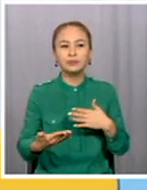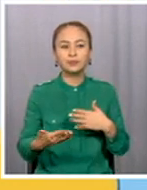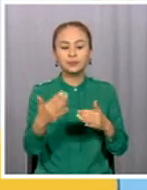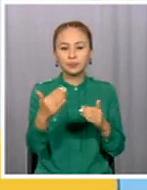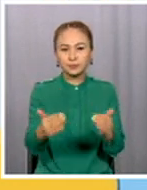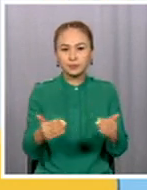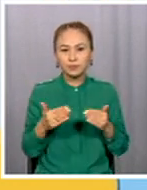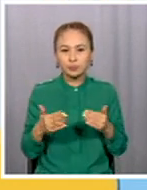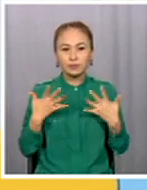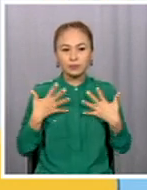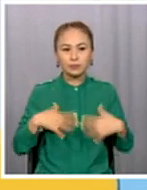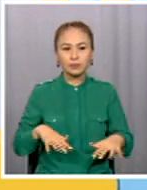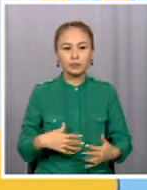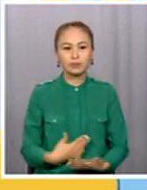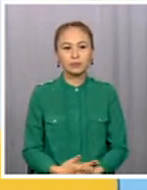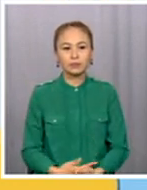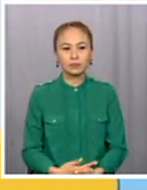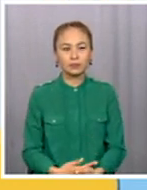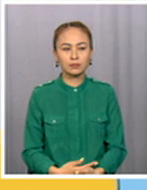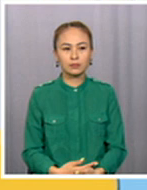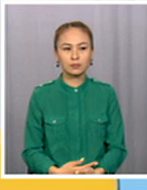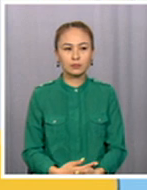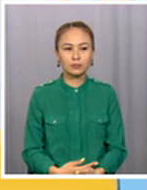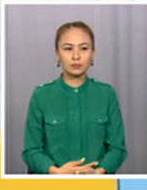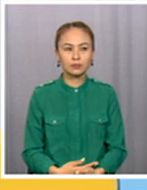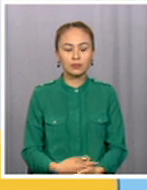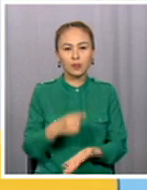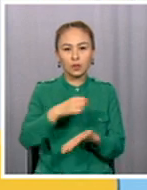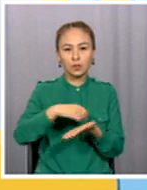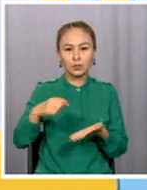қысқа көйлек. Ұзын қалам,